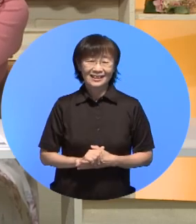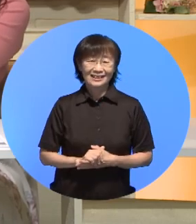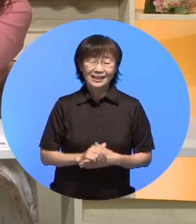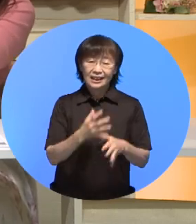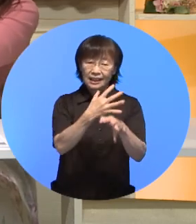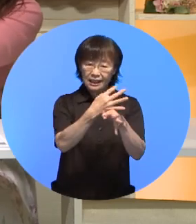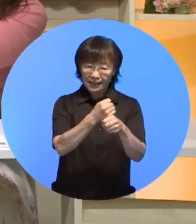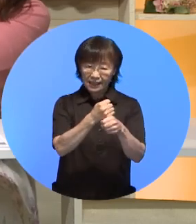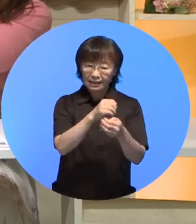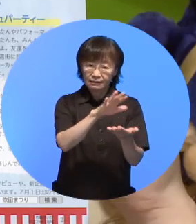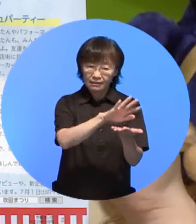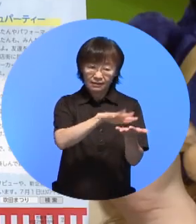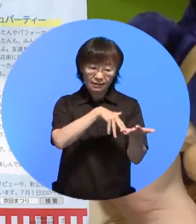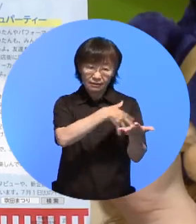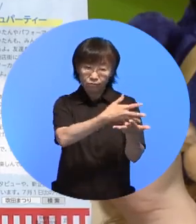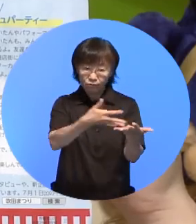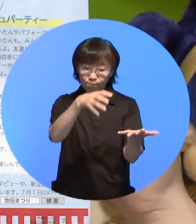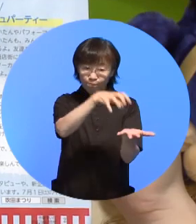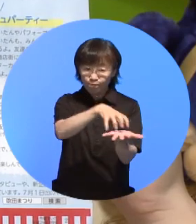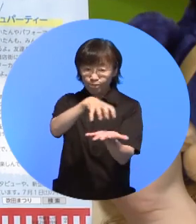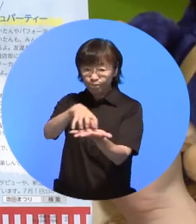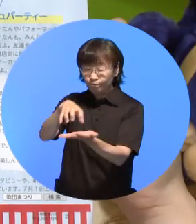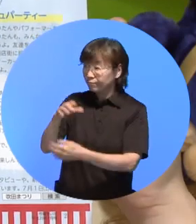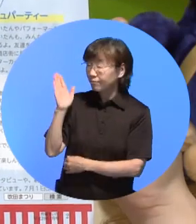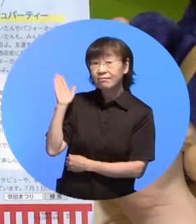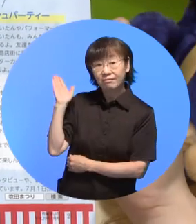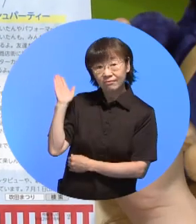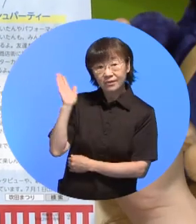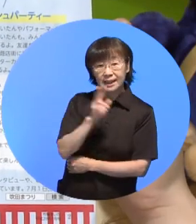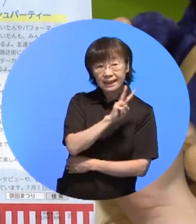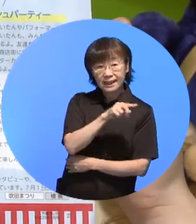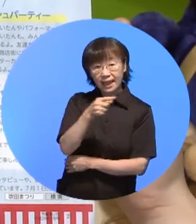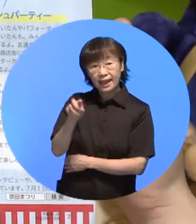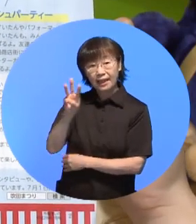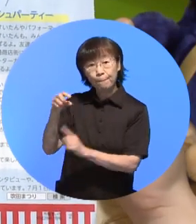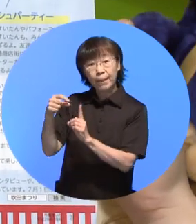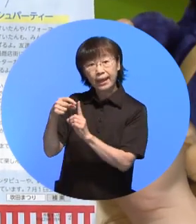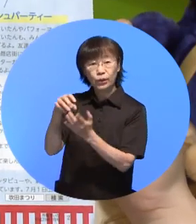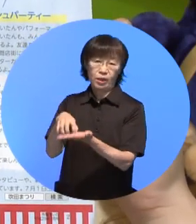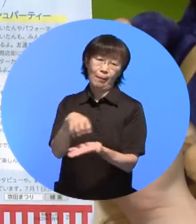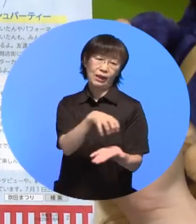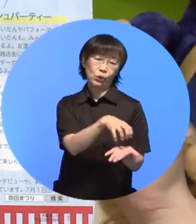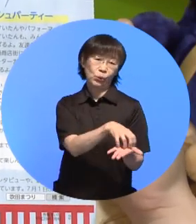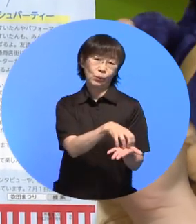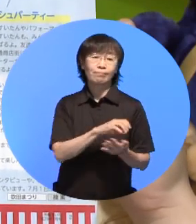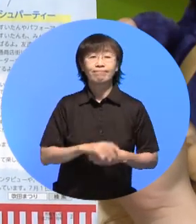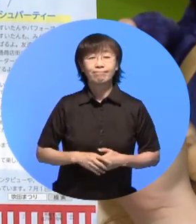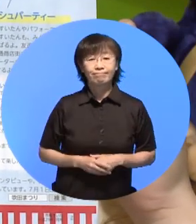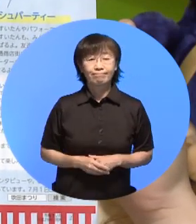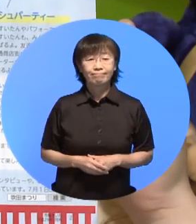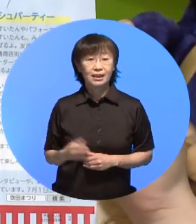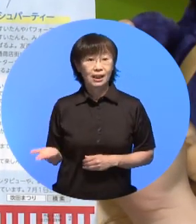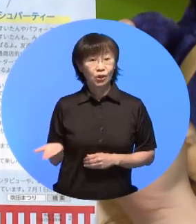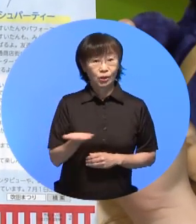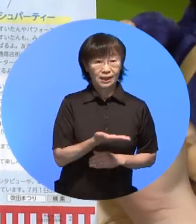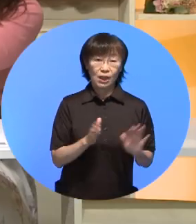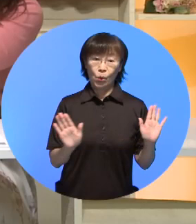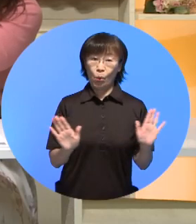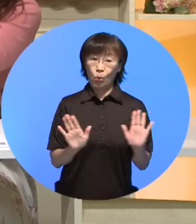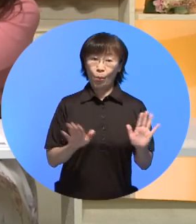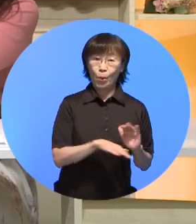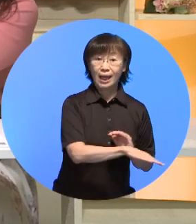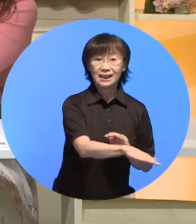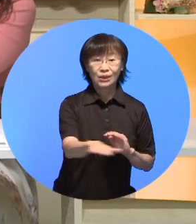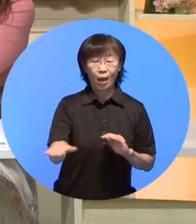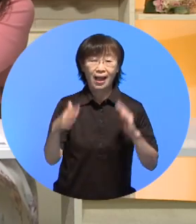日程会場タイムスケジュールなどはねまたこちら23ページに載ってますからえご覧くださいそしてもうすぐねお子さんは夏休みの